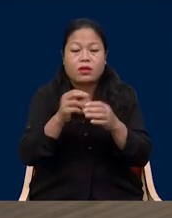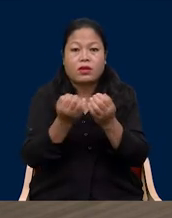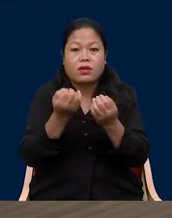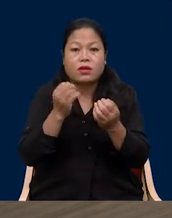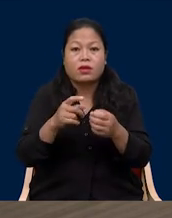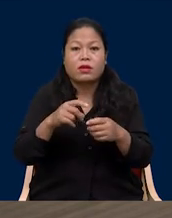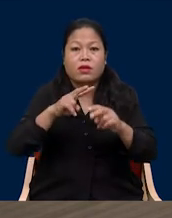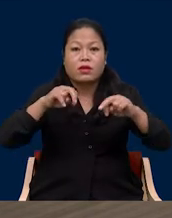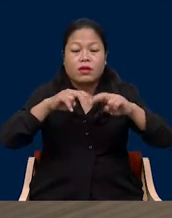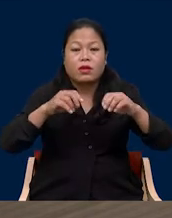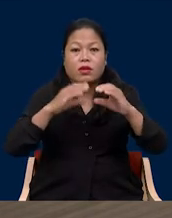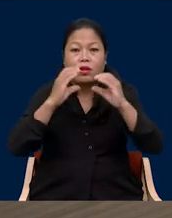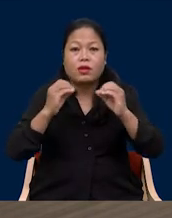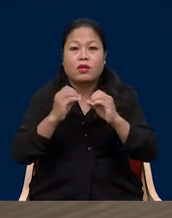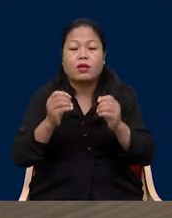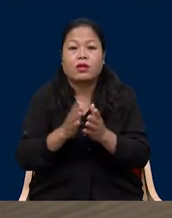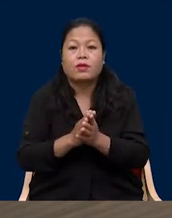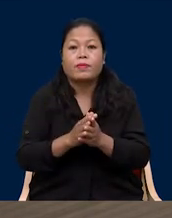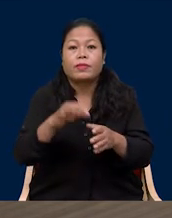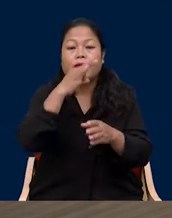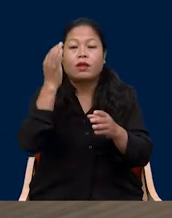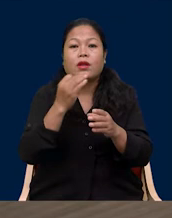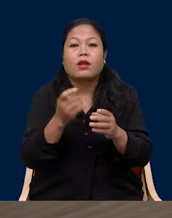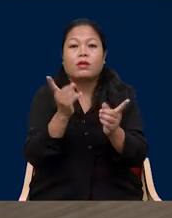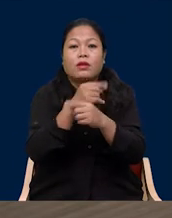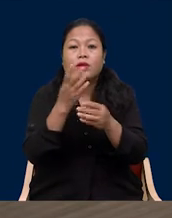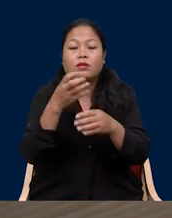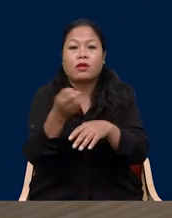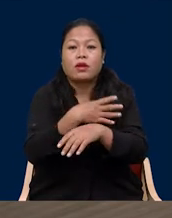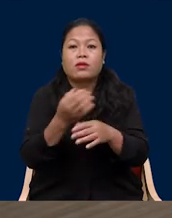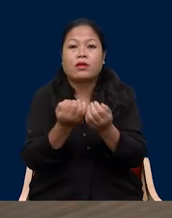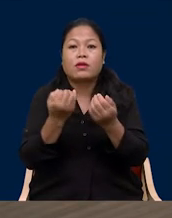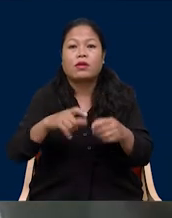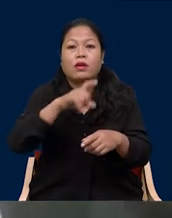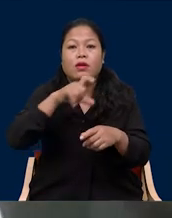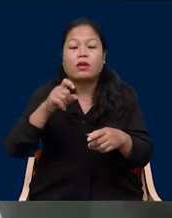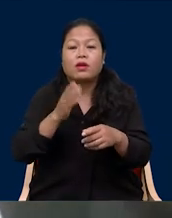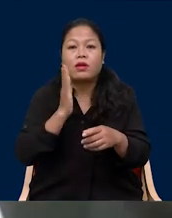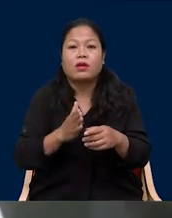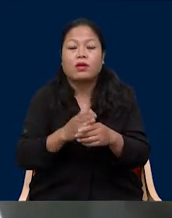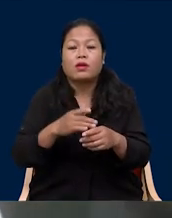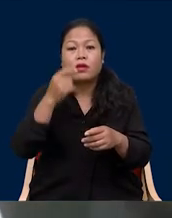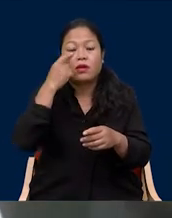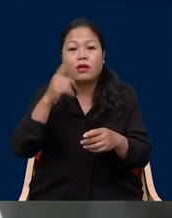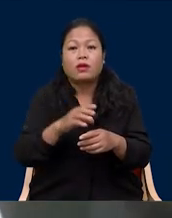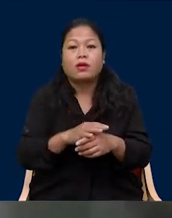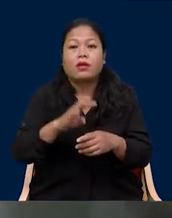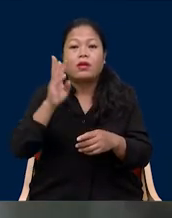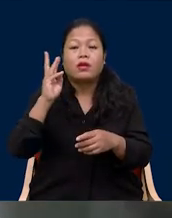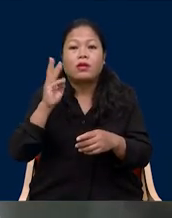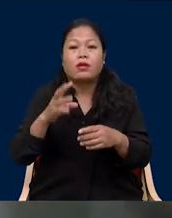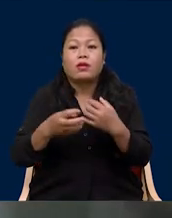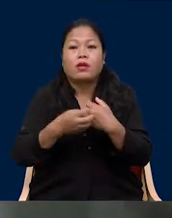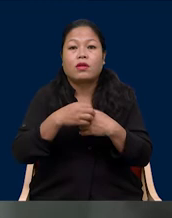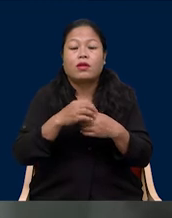गरिरह एकदमै न्यून हुन्छ रिसर्च, त्यहाँतिर एकदमै कम भेटिन्छ क्लाइमेट चेन्जले कसरी असर पारिरहेको छ. अब हामी त नेपाल एक किसिमले हेर्दाखेरि